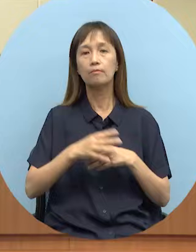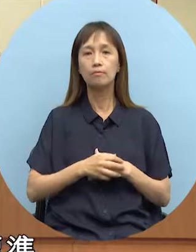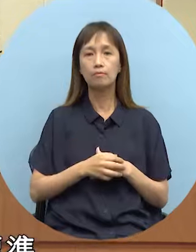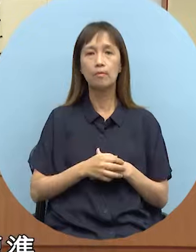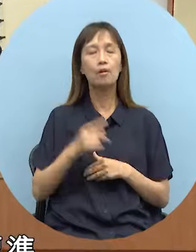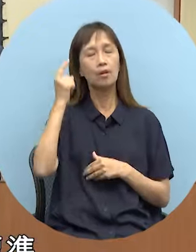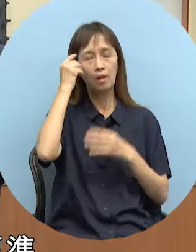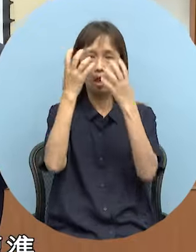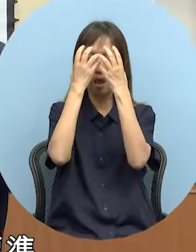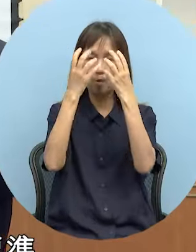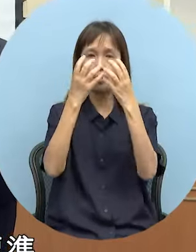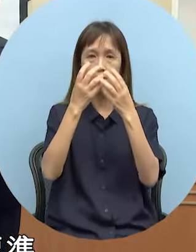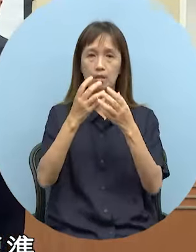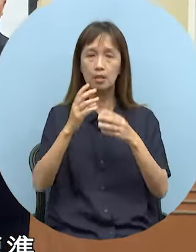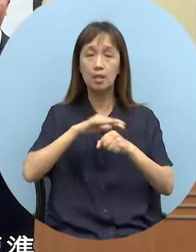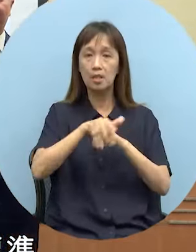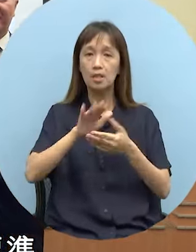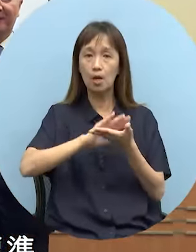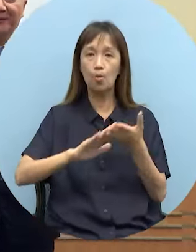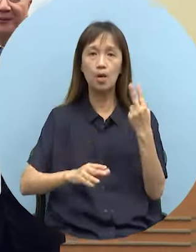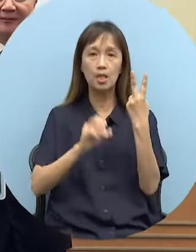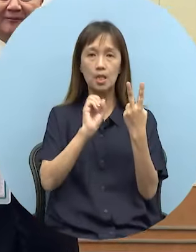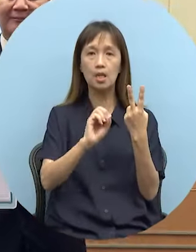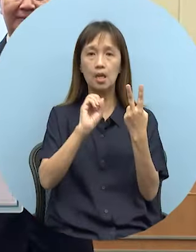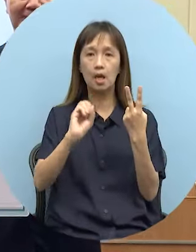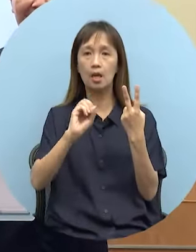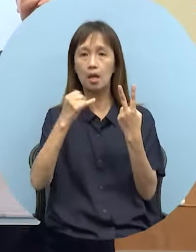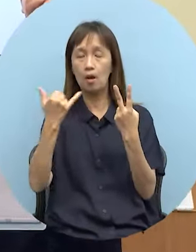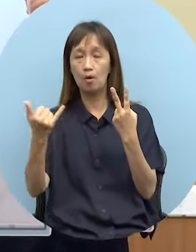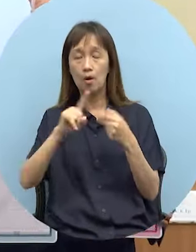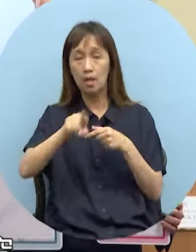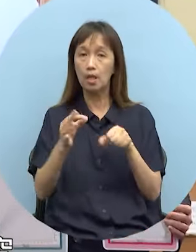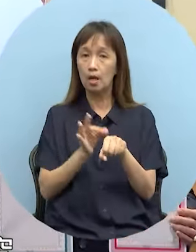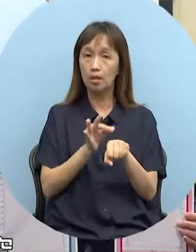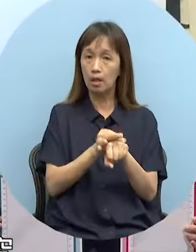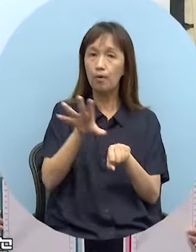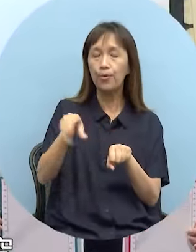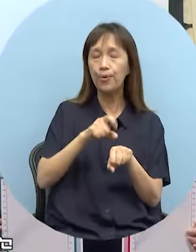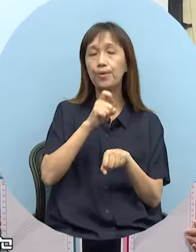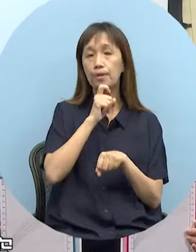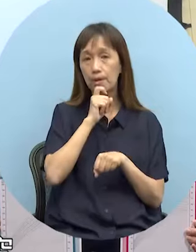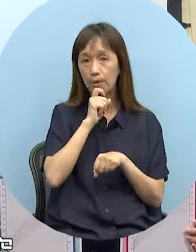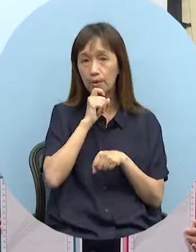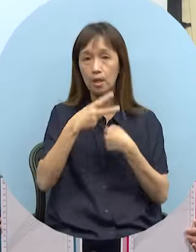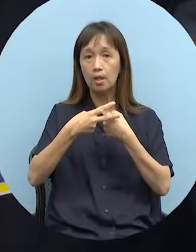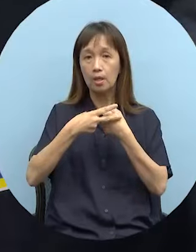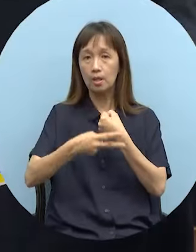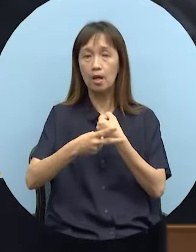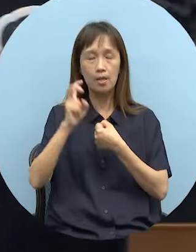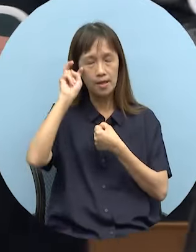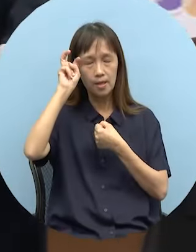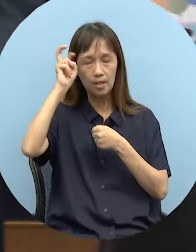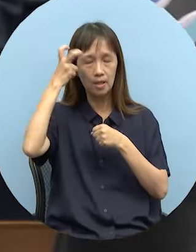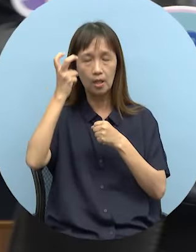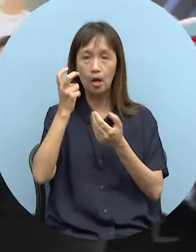到咧，世衛2006呢一個嘅生長圖表咧，喺其他國家咧都係有使用嘅。而我哋第二階段嘅研究嗰個調查結果，